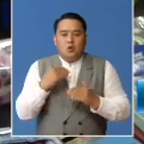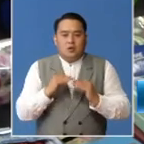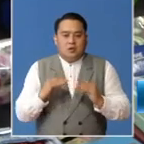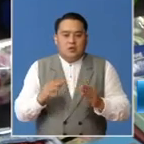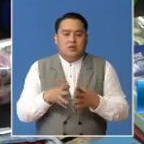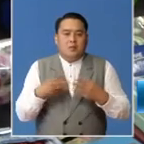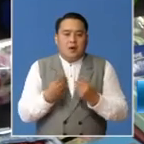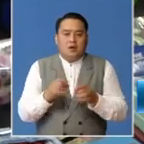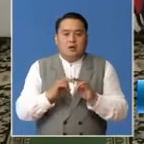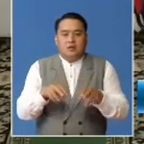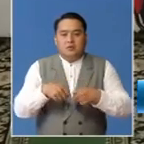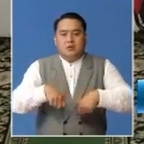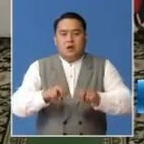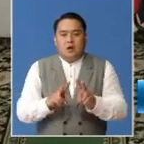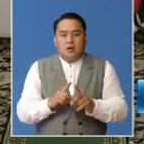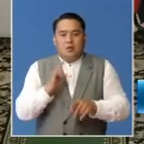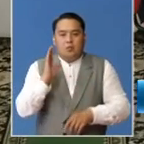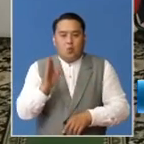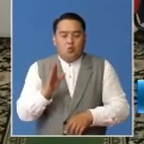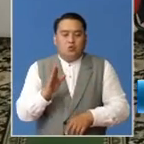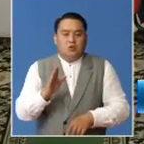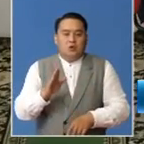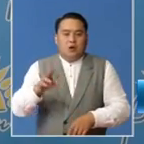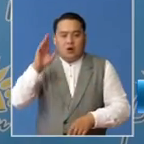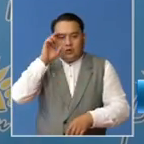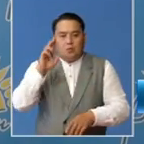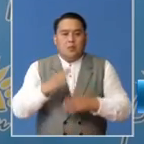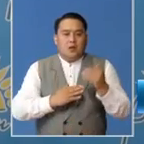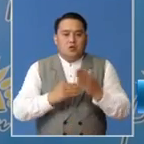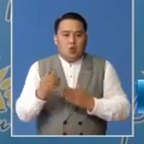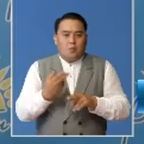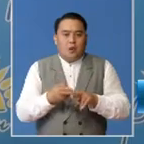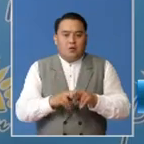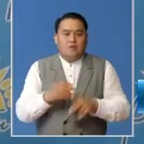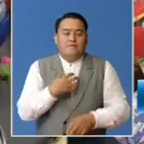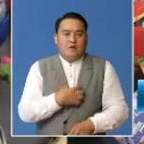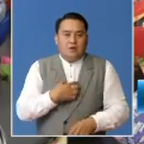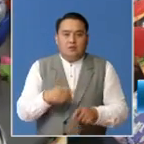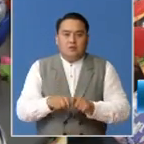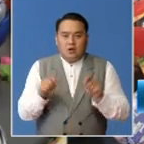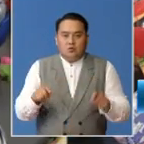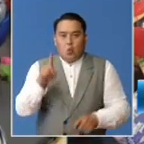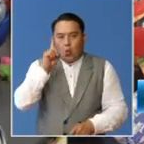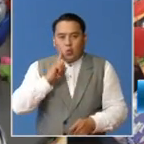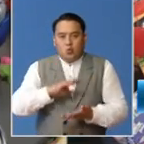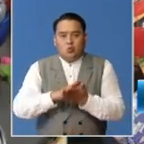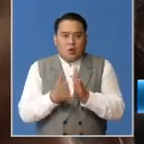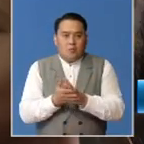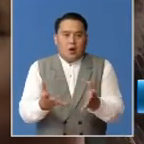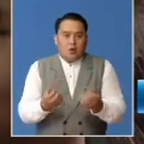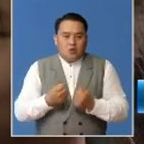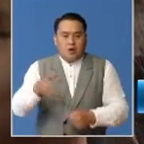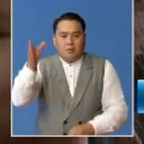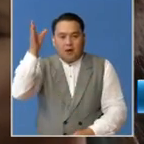семей. Как отмечают организаторы, будущее страны в руках молодежи. Поэтому важно создавать им комфортные условия для